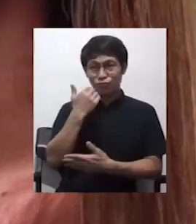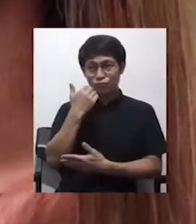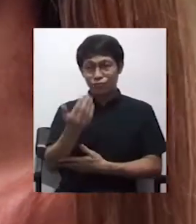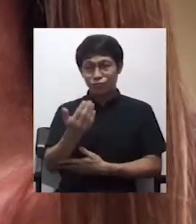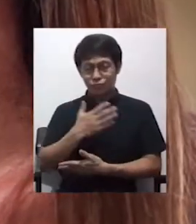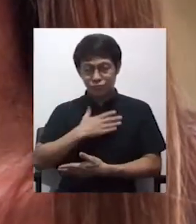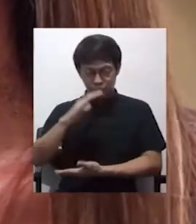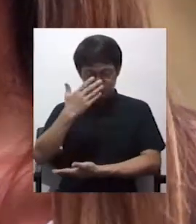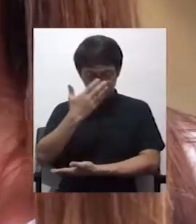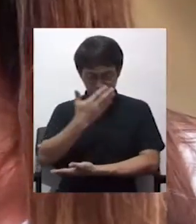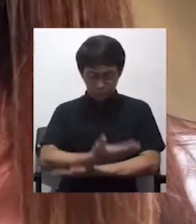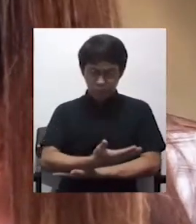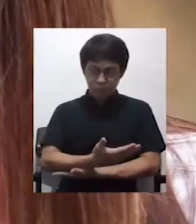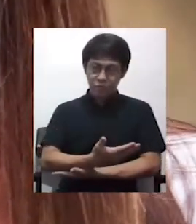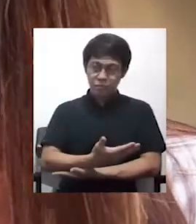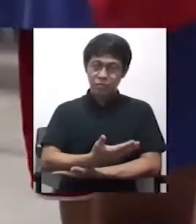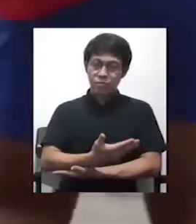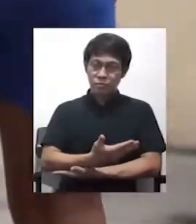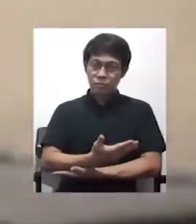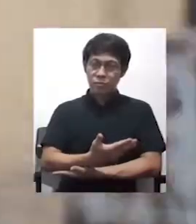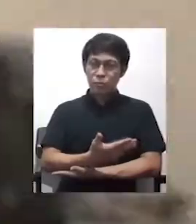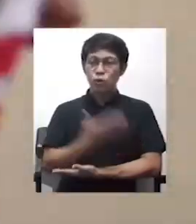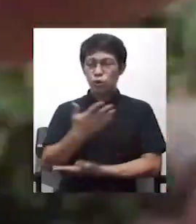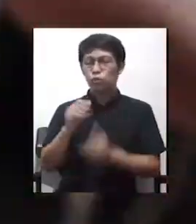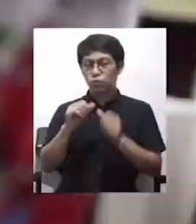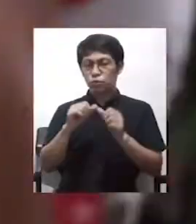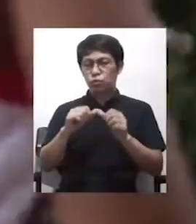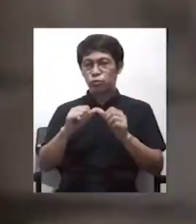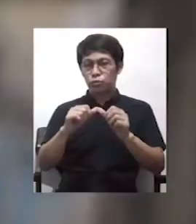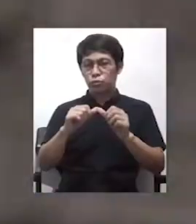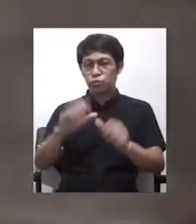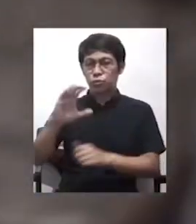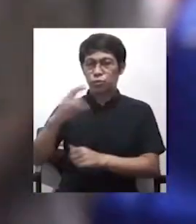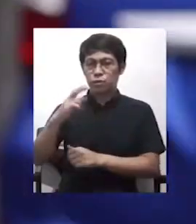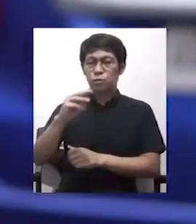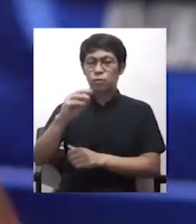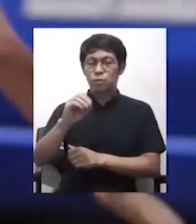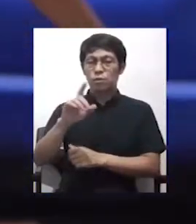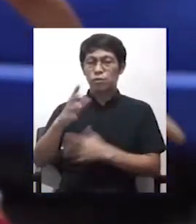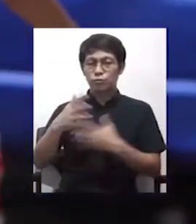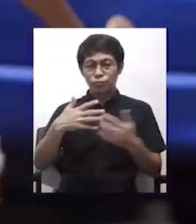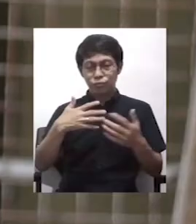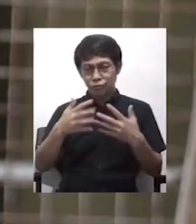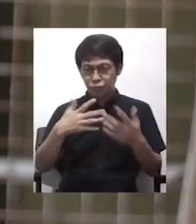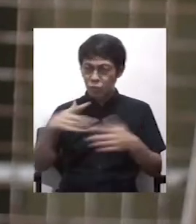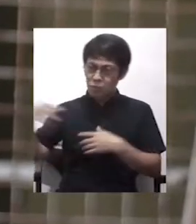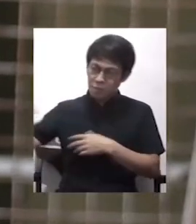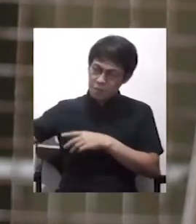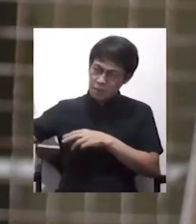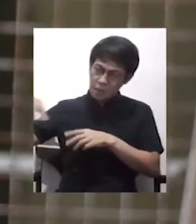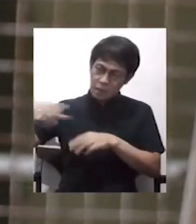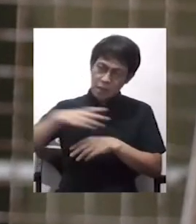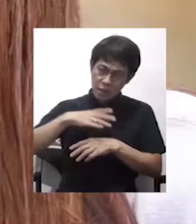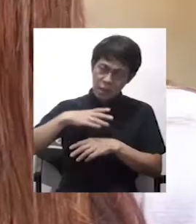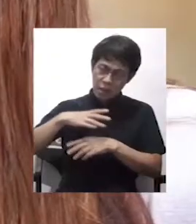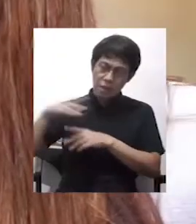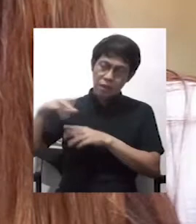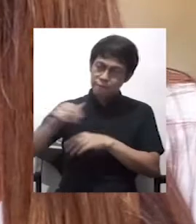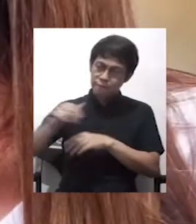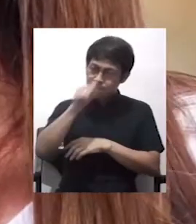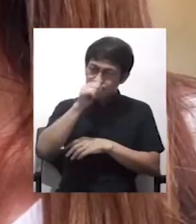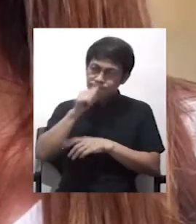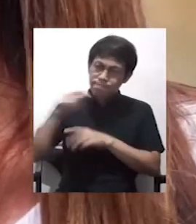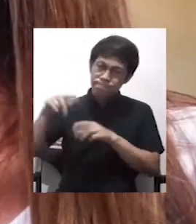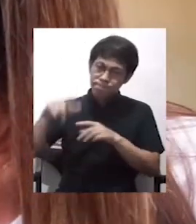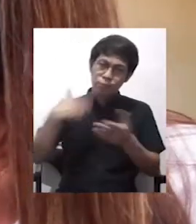yung chemotherapy niya. Kahit po maglakad kami, lalakarin po talaga namin para sa anak namin. Nag-taste kami ng walang